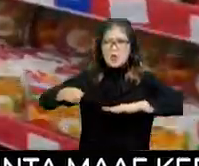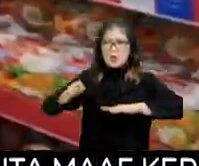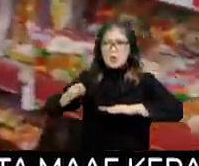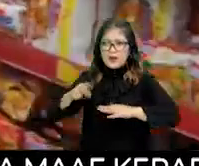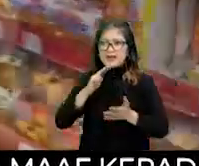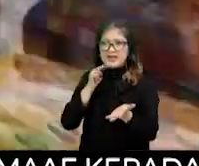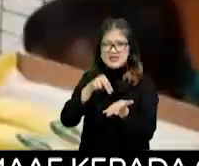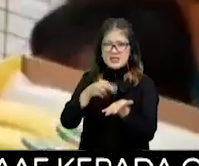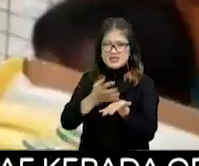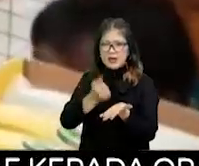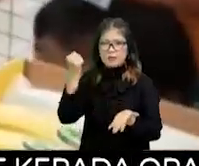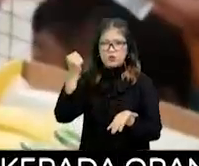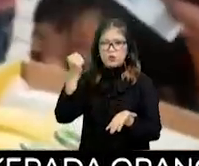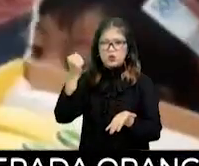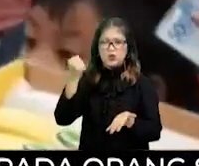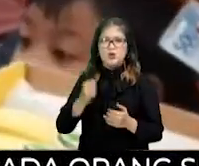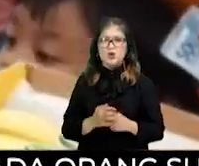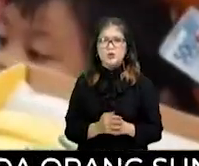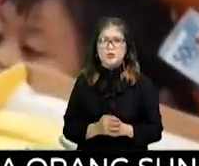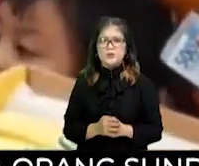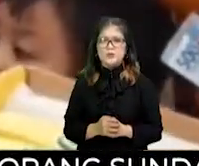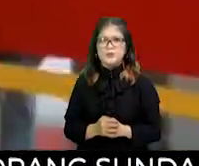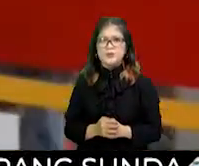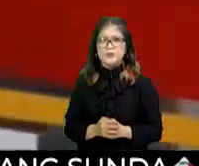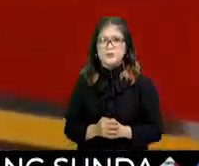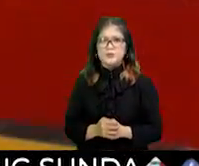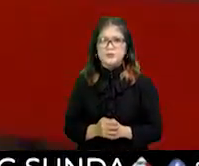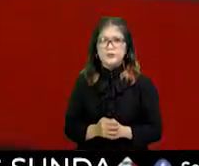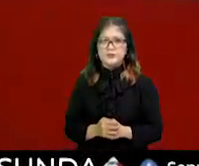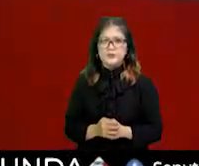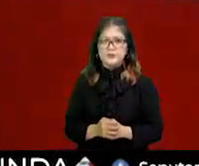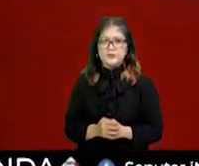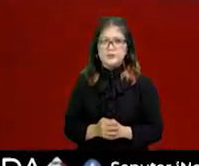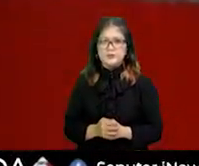Dari Jakarta, Tim Liputan iNews melaporkan.